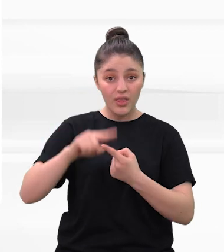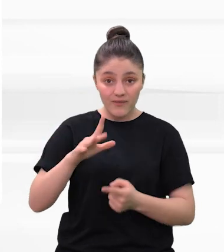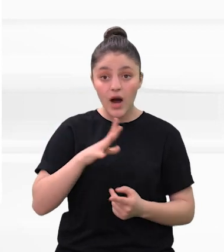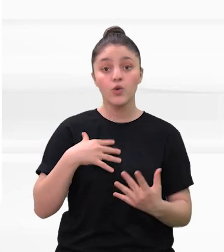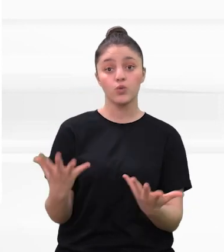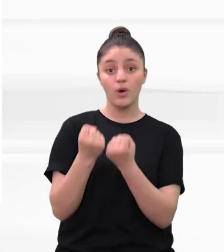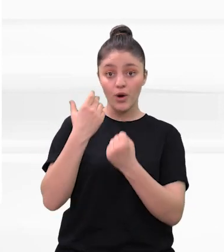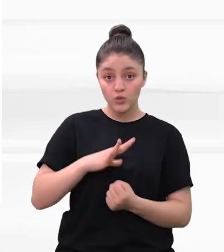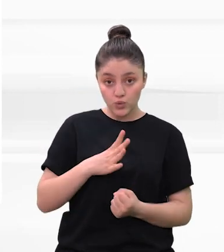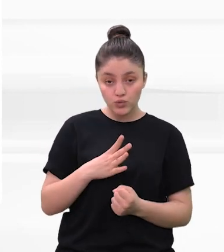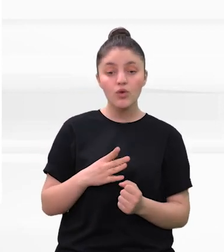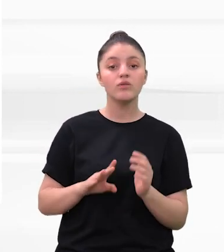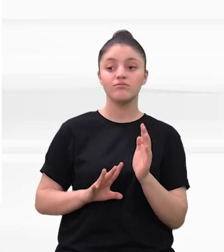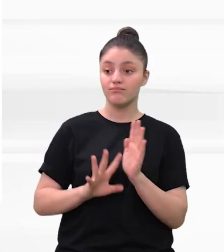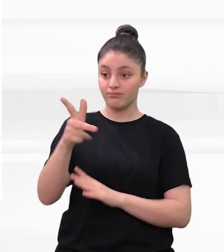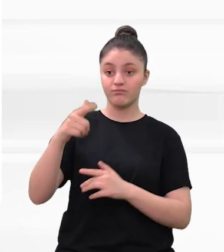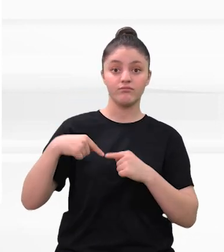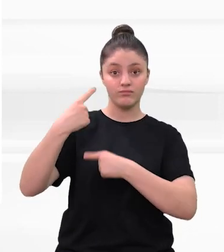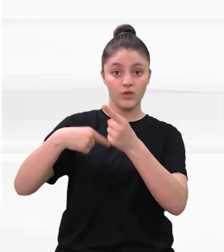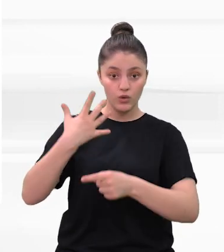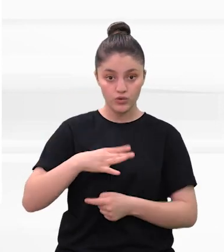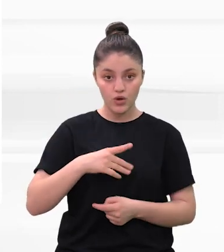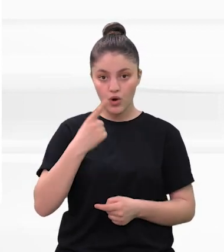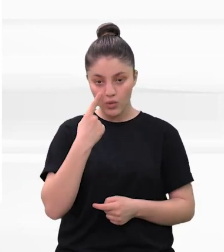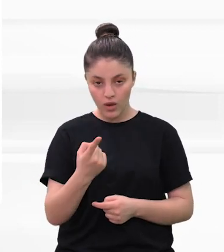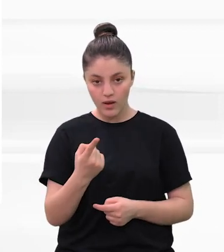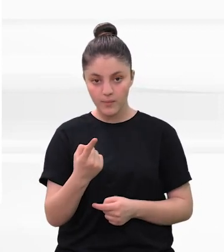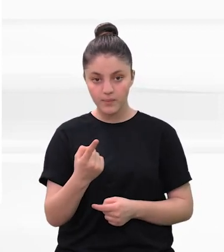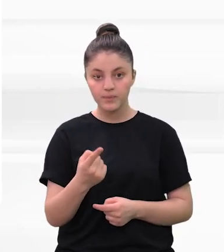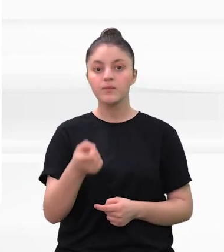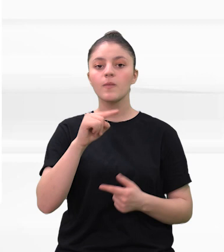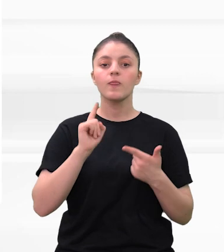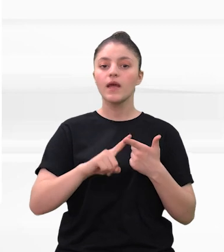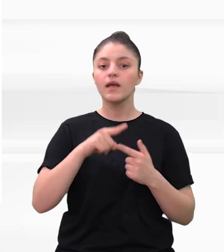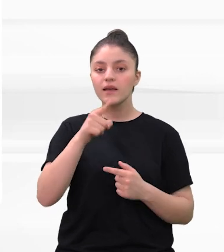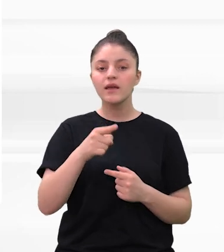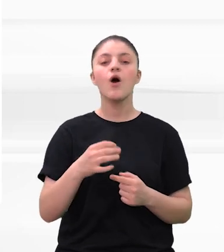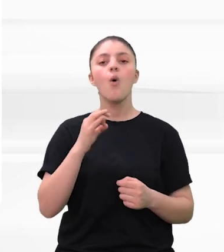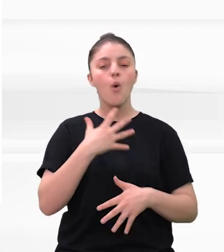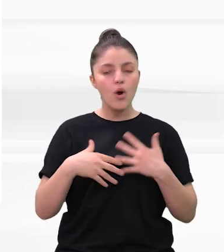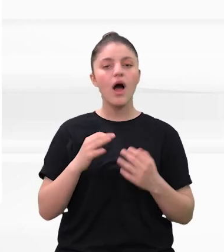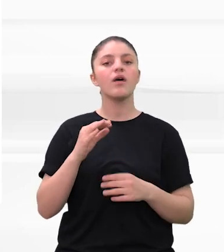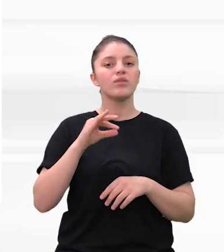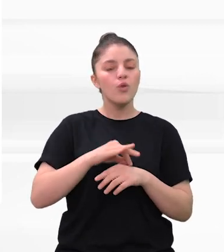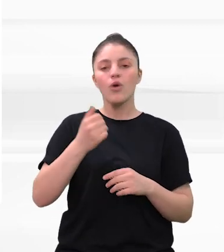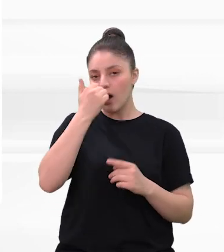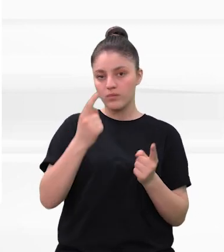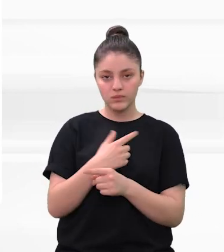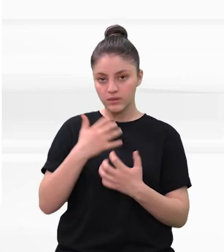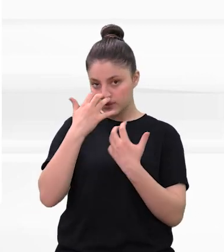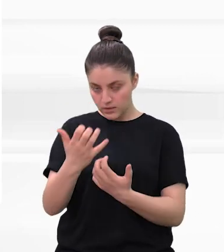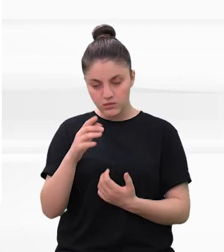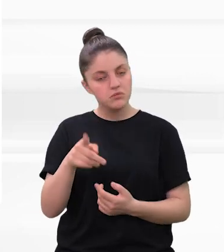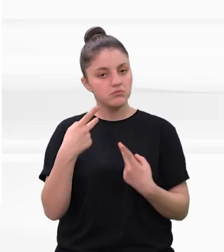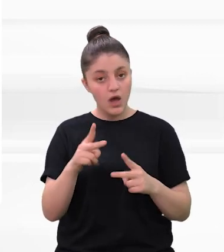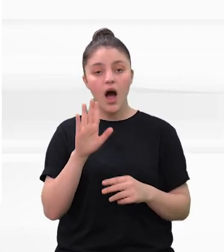varlığını sürdürebilme Doku organ nakli gerektiren hastalık arkasında katkılarından söyleyebiliriz gençler nanoteknoloji ise